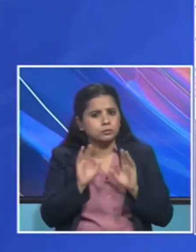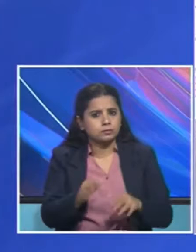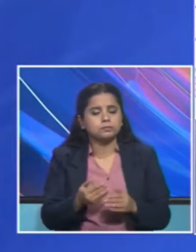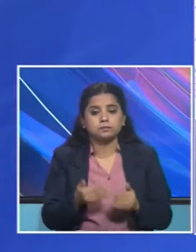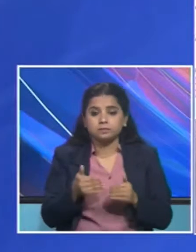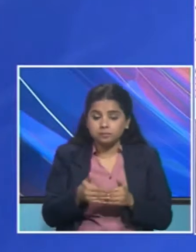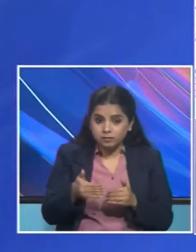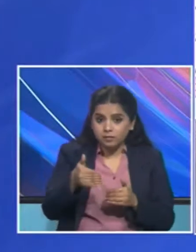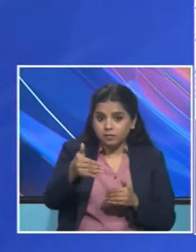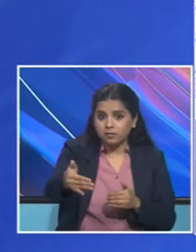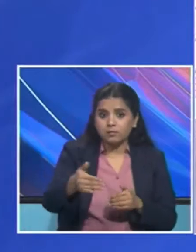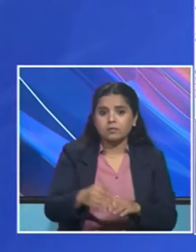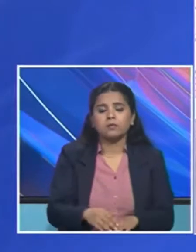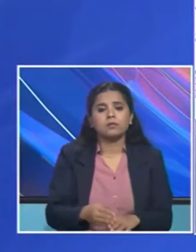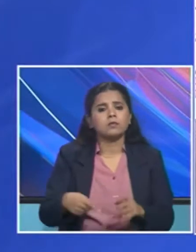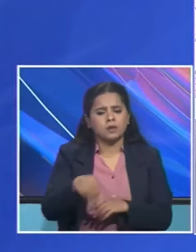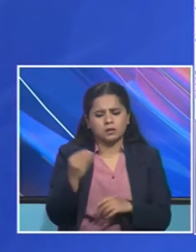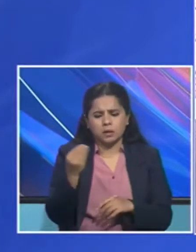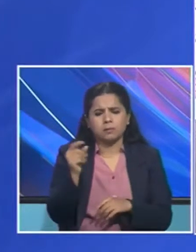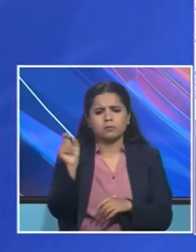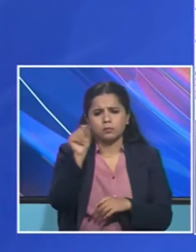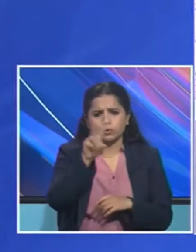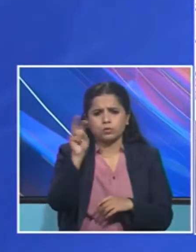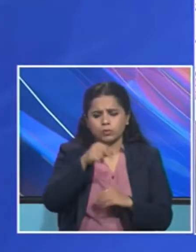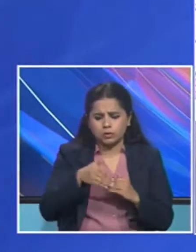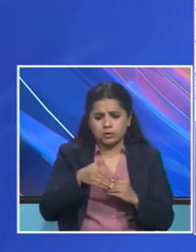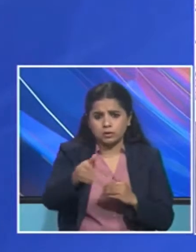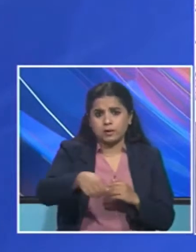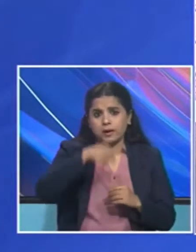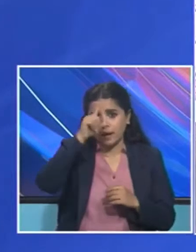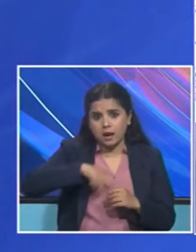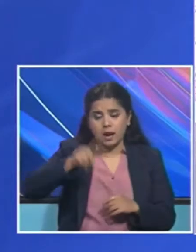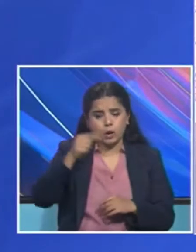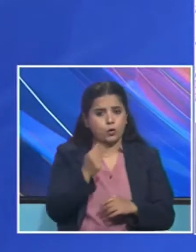आगामी महीनों में भारत अपनी